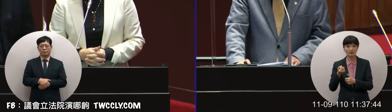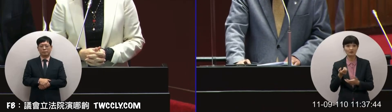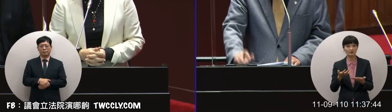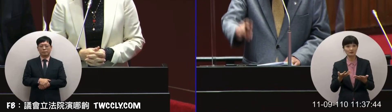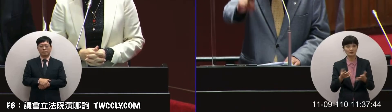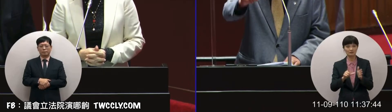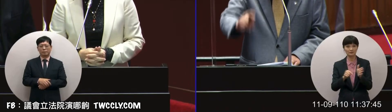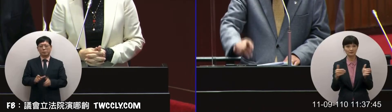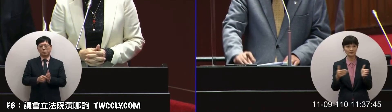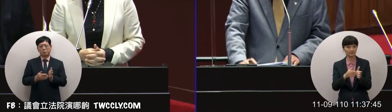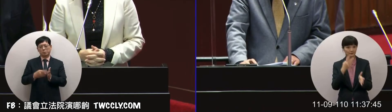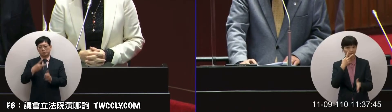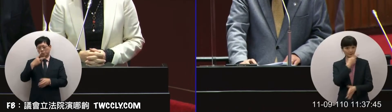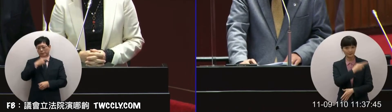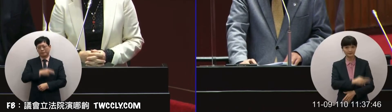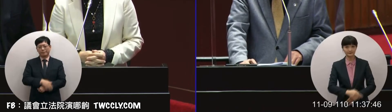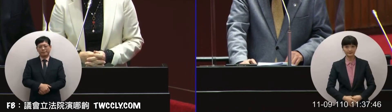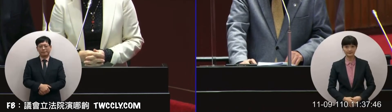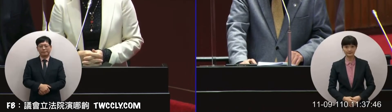出